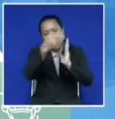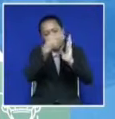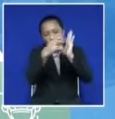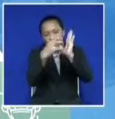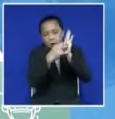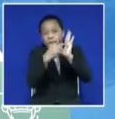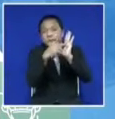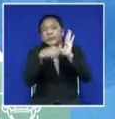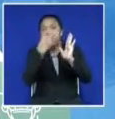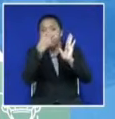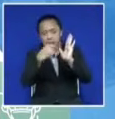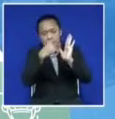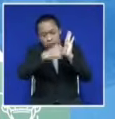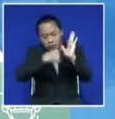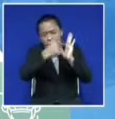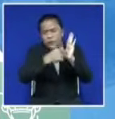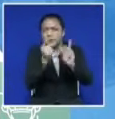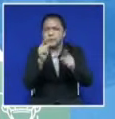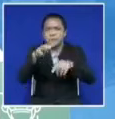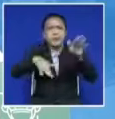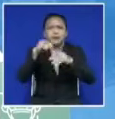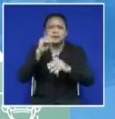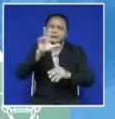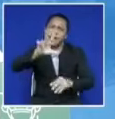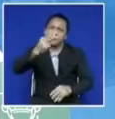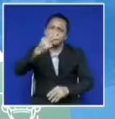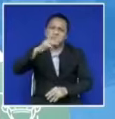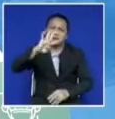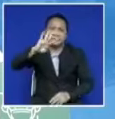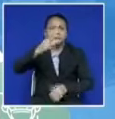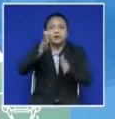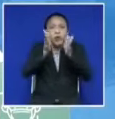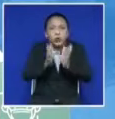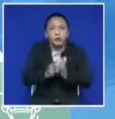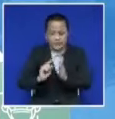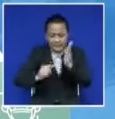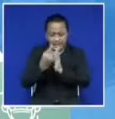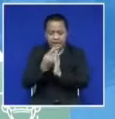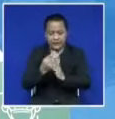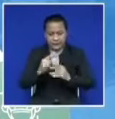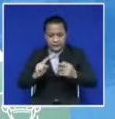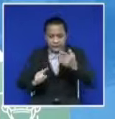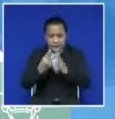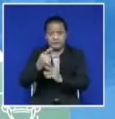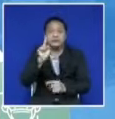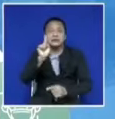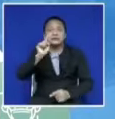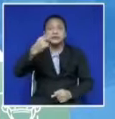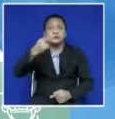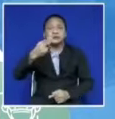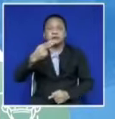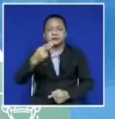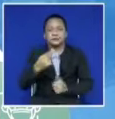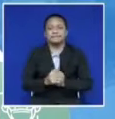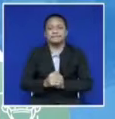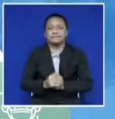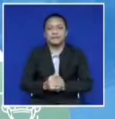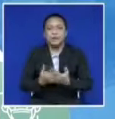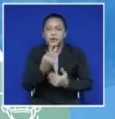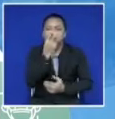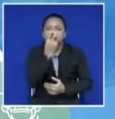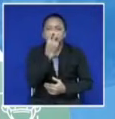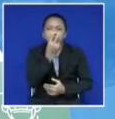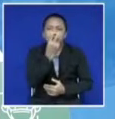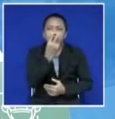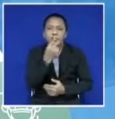ก็คิดว่าประมาณสัก 3-4 หมื่นรายนะครับในช่วงแรกนี้จะตรวจ 10,000 รายก่อนนะครับว่าผลเป็นยังไงนะถ้าเราดูจ